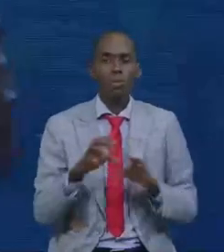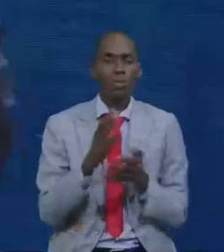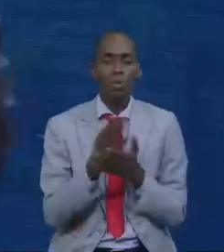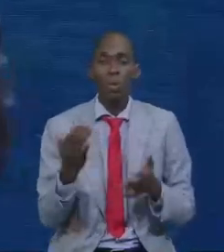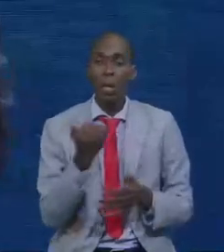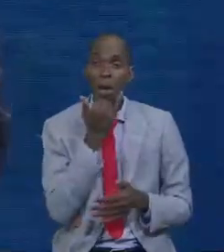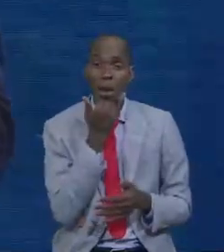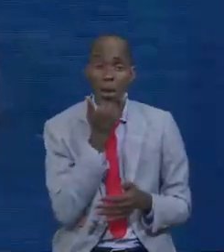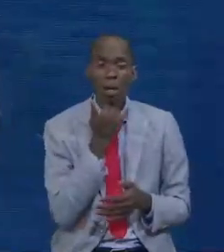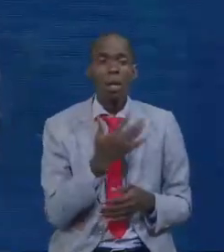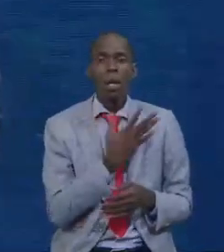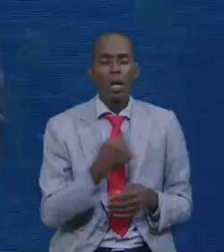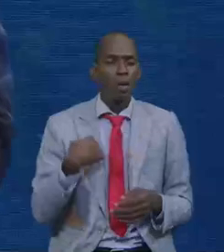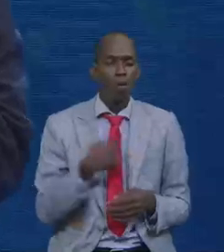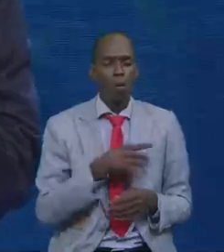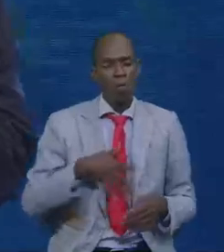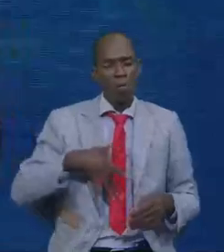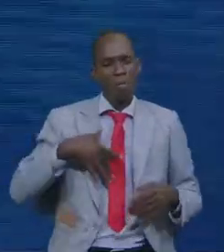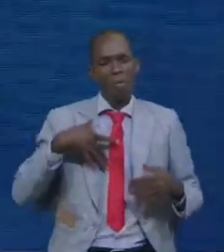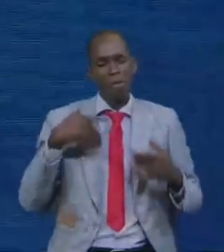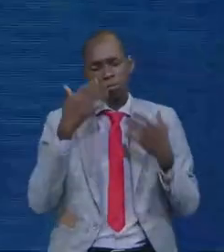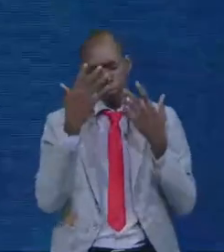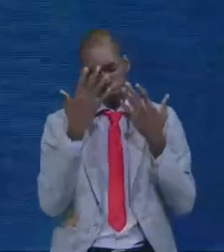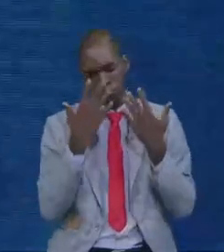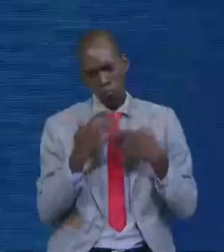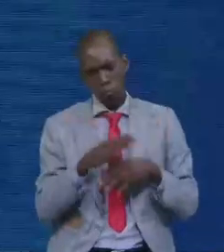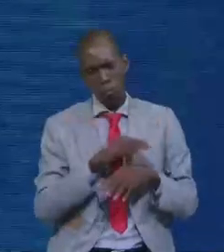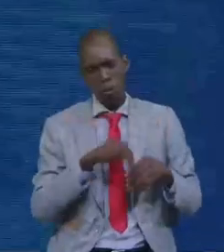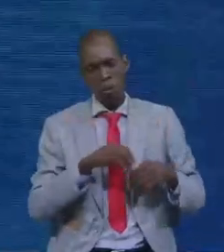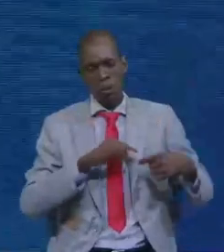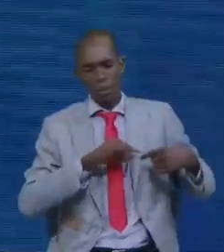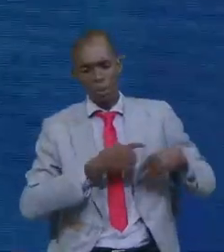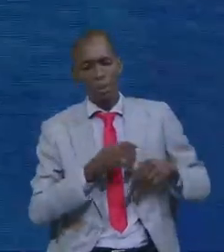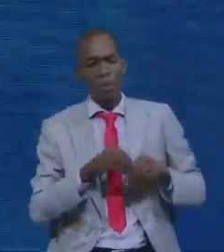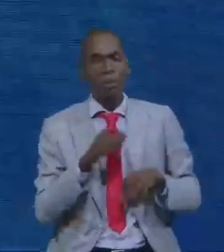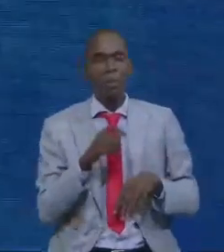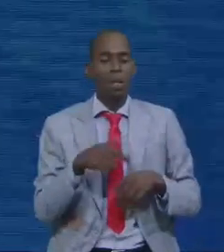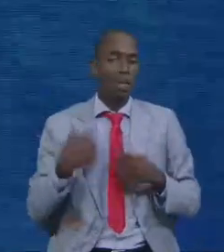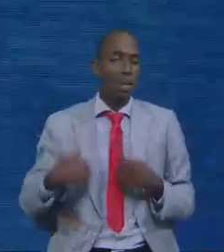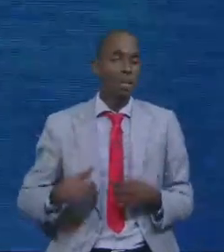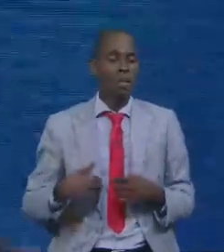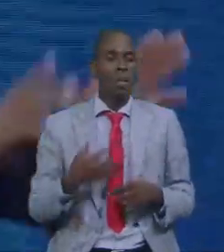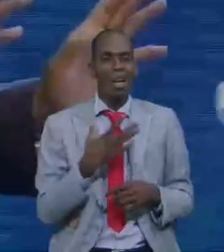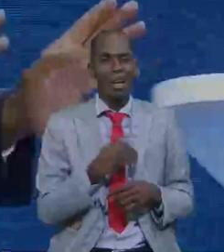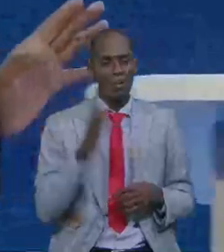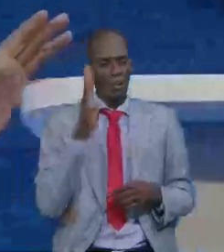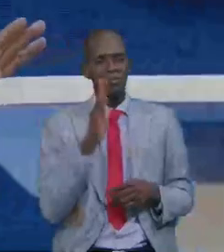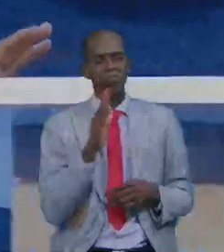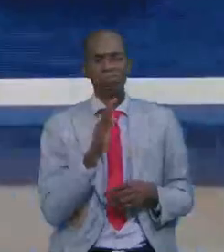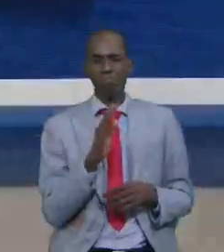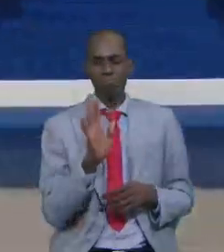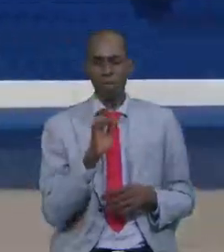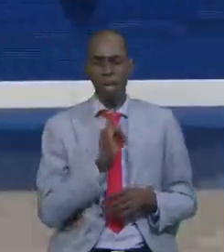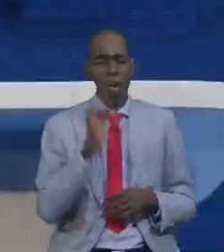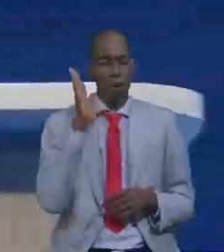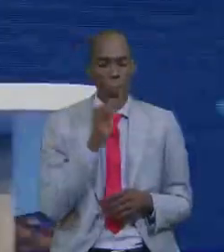elles se sentent coupables, elles disent, le temps va effacer le problème, va régler le problème. Je serai tranquille, je ne dirai